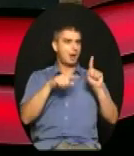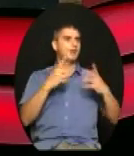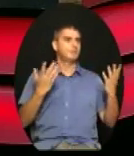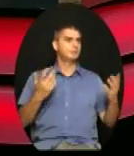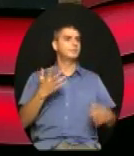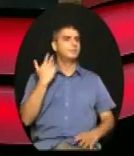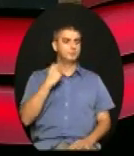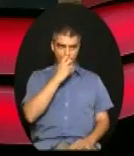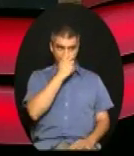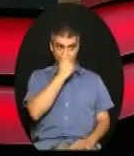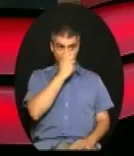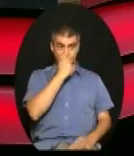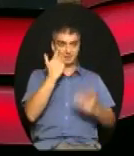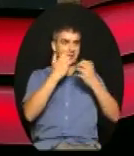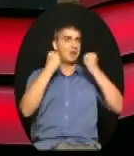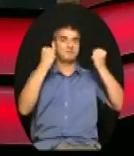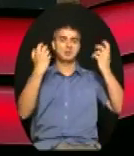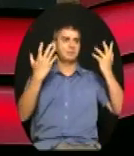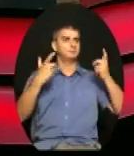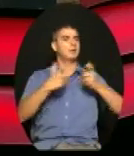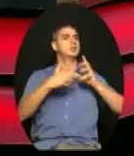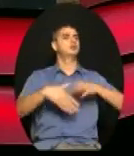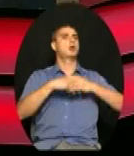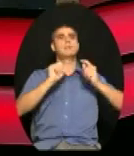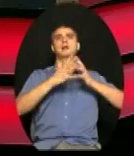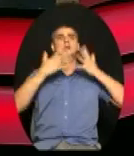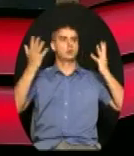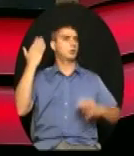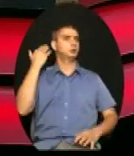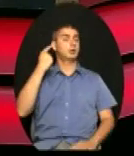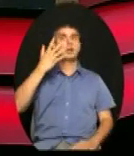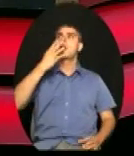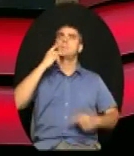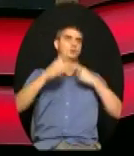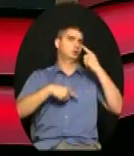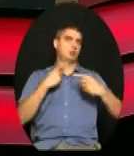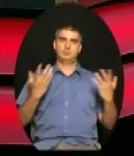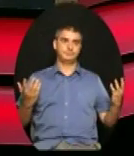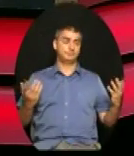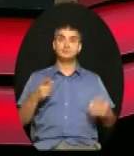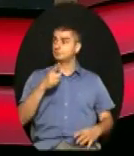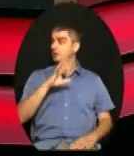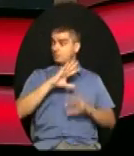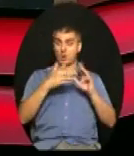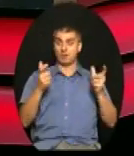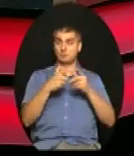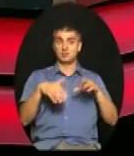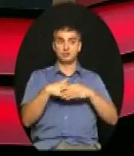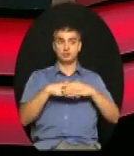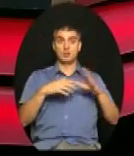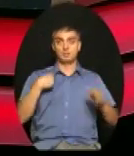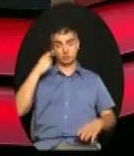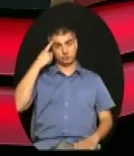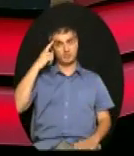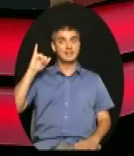היו 400,000, אבל זו הייתה הפגנת מחנה השלום הכי גדולה שהייתה מזה שנים רבות. אם זה שום... כל מחנה השלום, אז נדמה